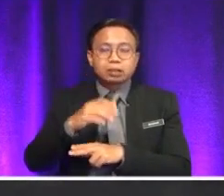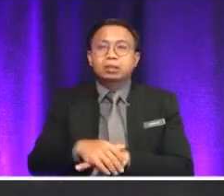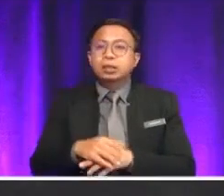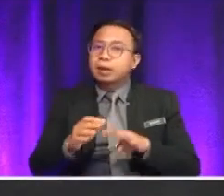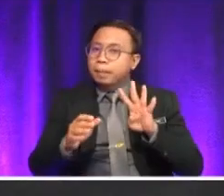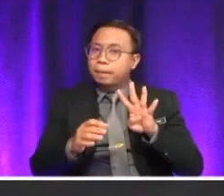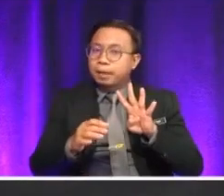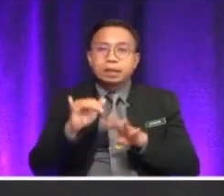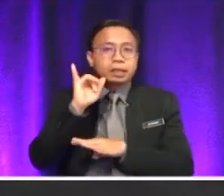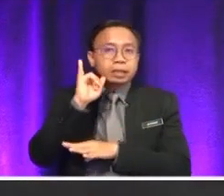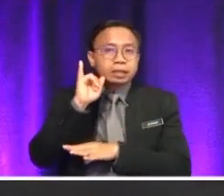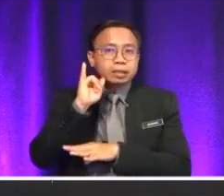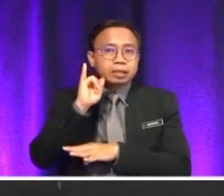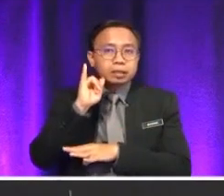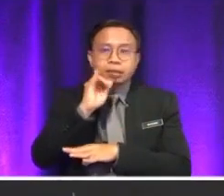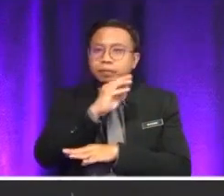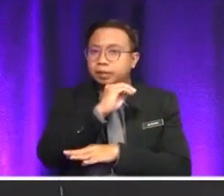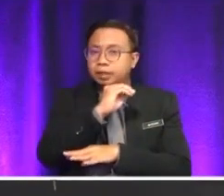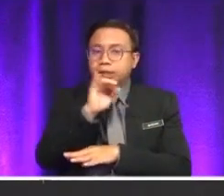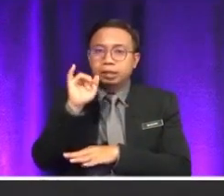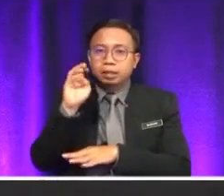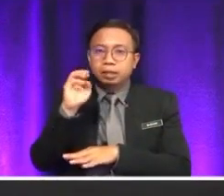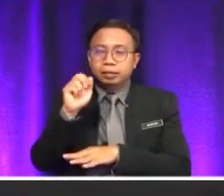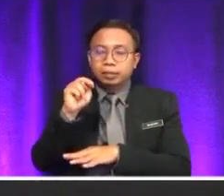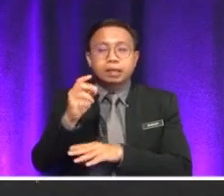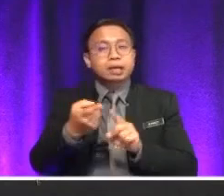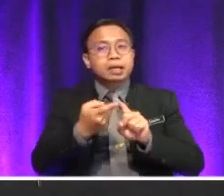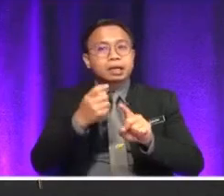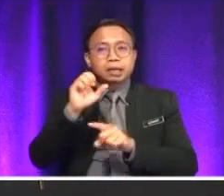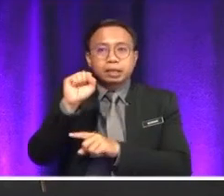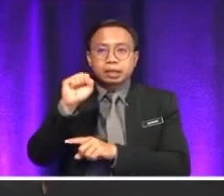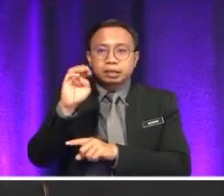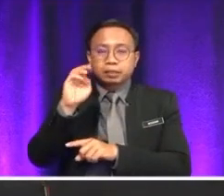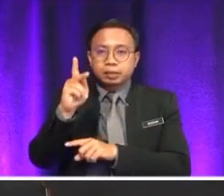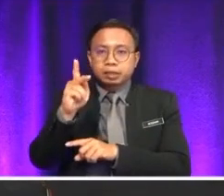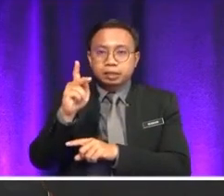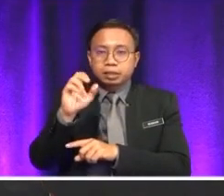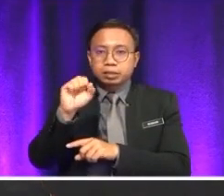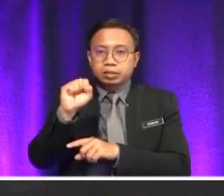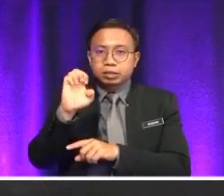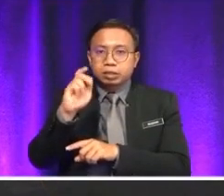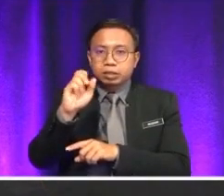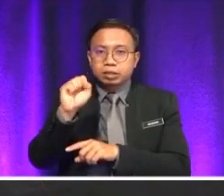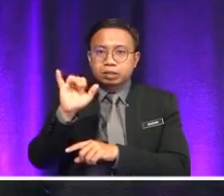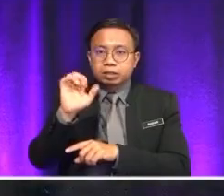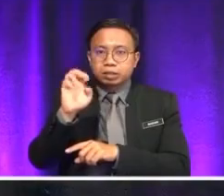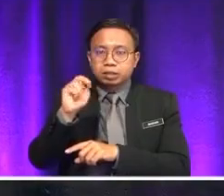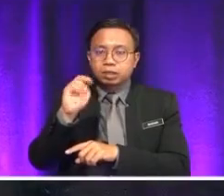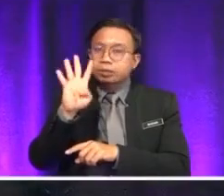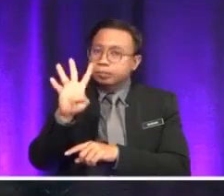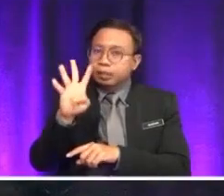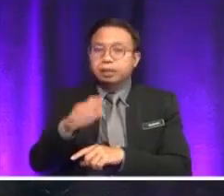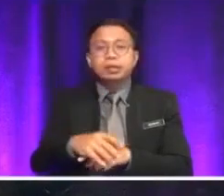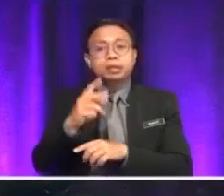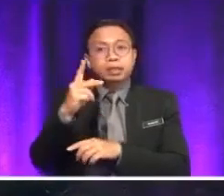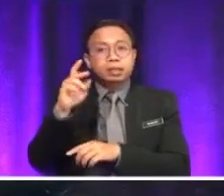Najla. Ini dia. Ha, daripada SMK Seksyen 4 Kota Damansara, Selangor. Baik, ini murid-murid yang akan bersama